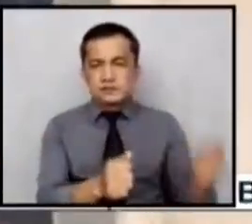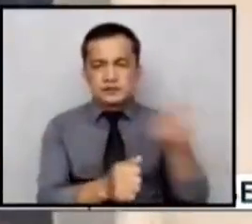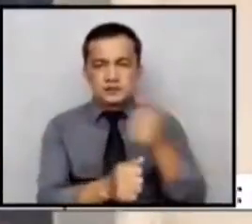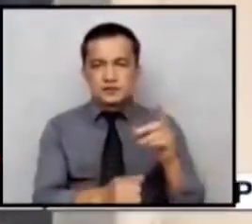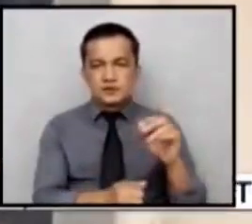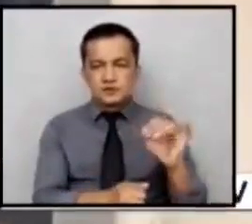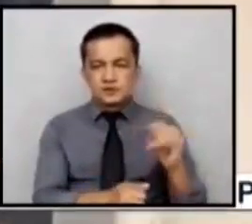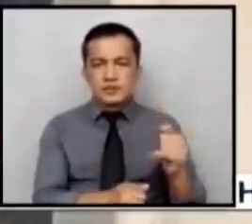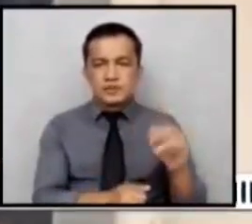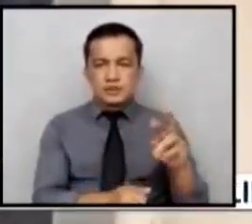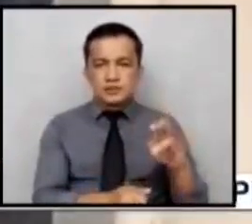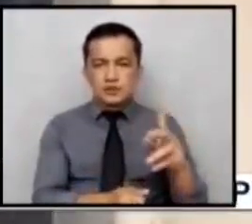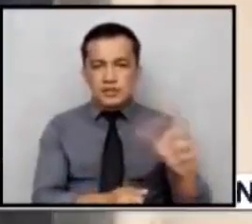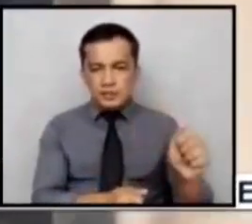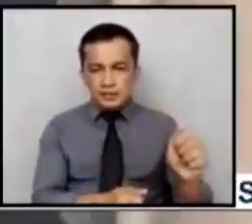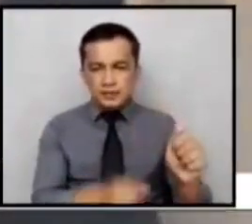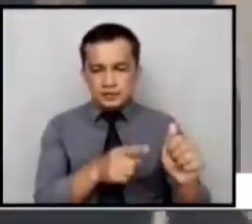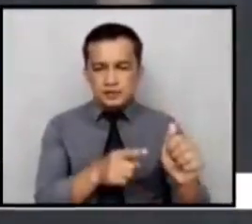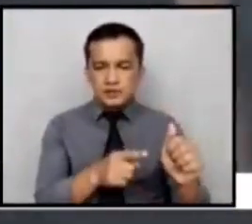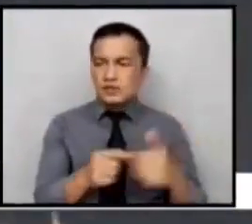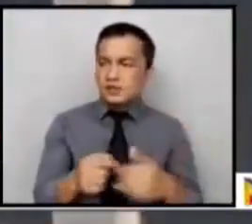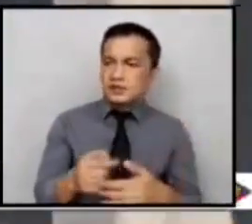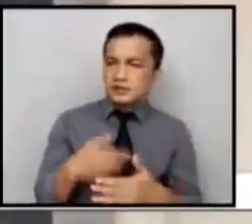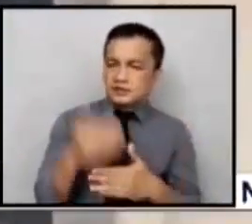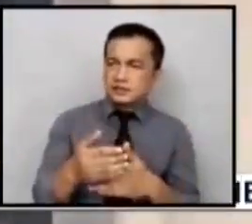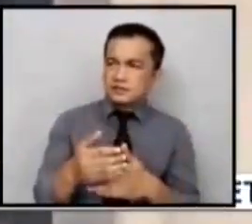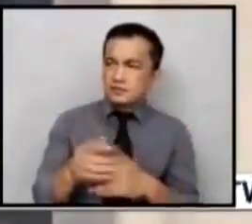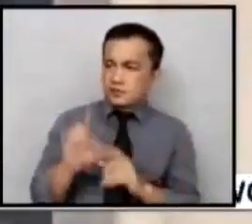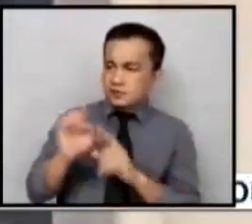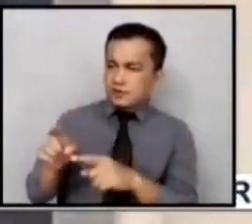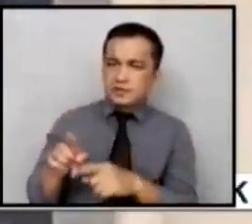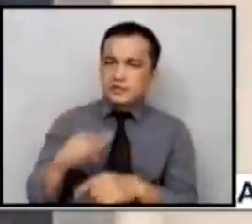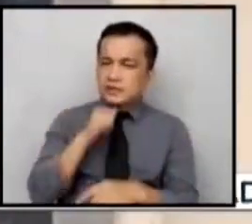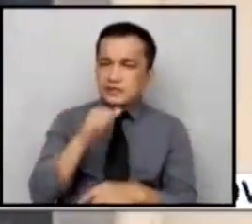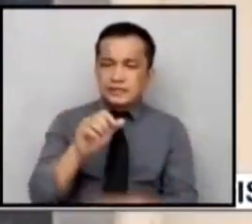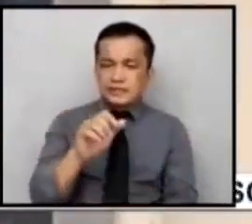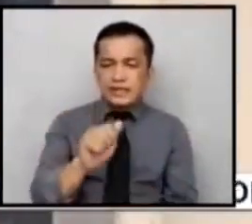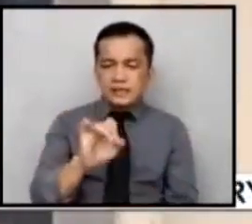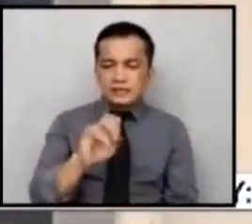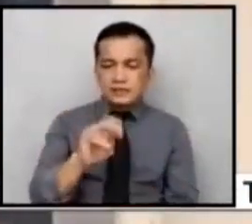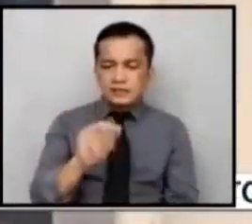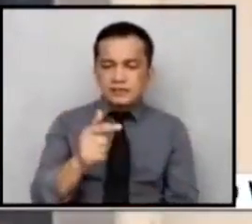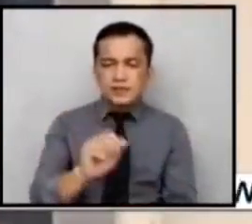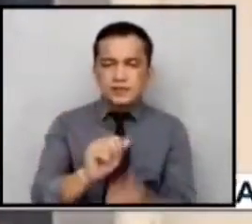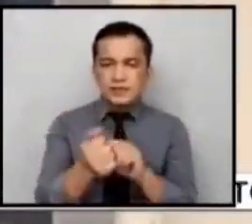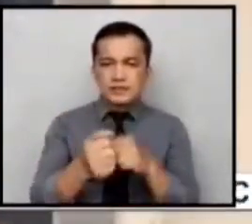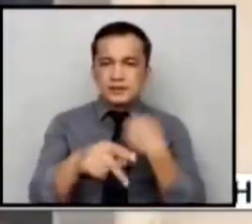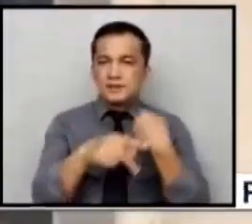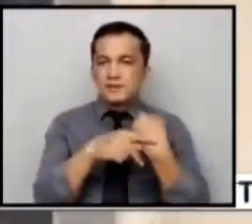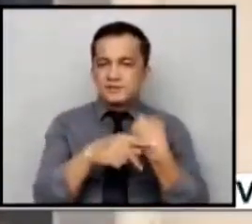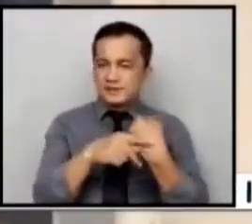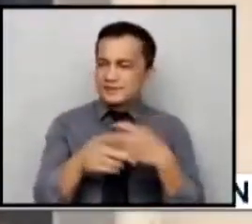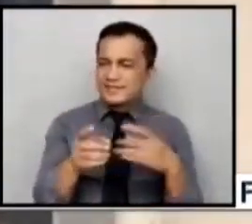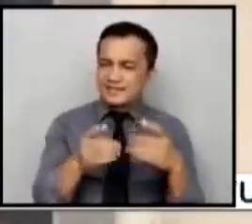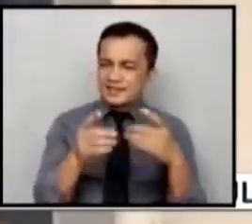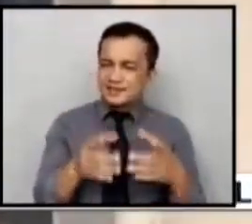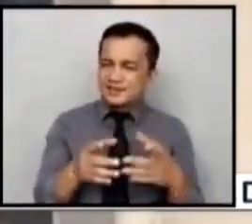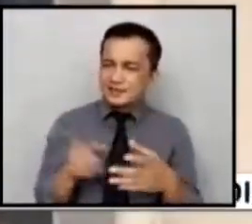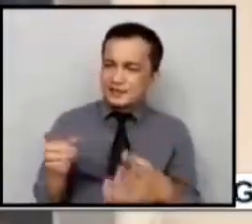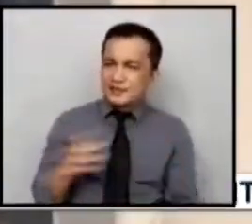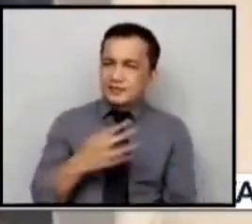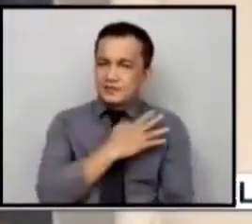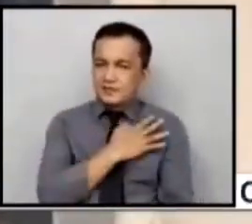Opisyal nang uupo bilang bagong Bureau of Corrections Director General si Bucor OIC Gregorio Katapang Jr. Ito ang kinumpirma ni